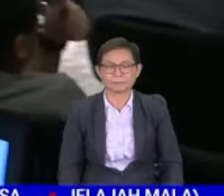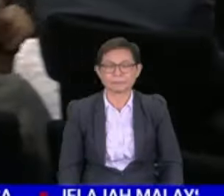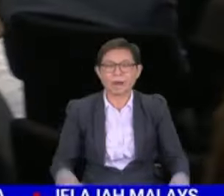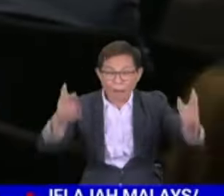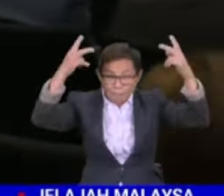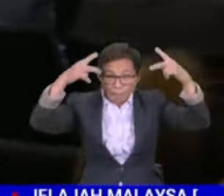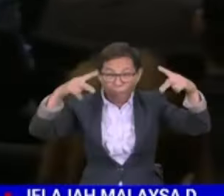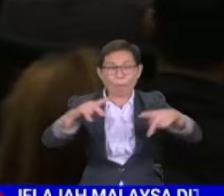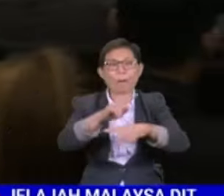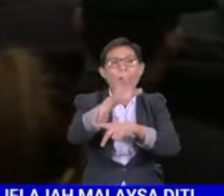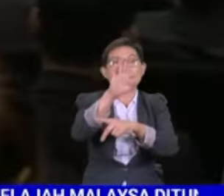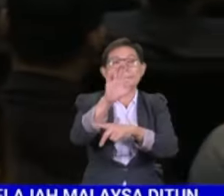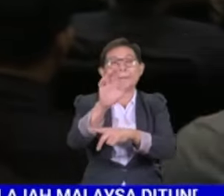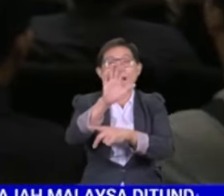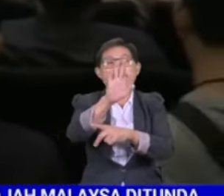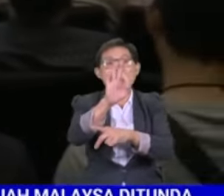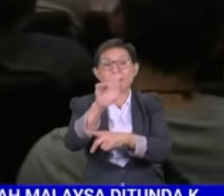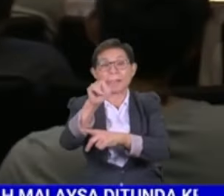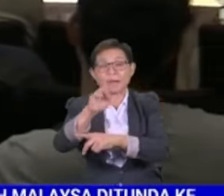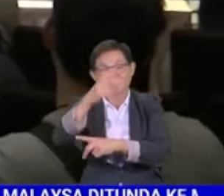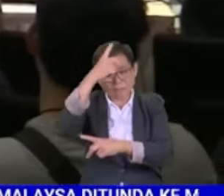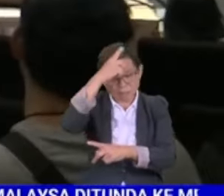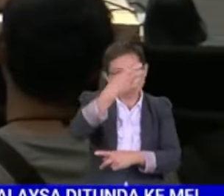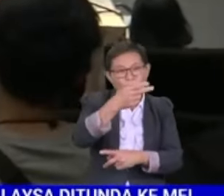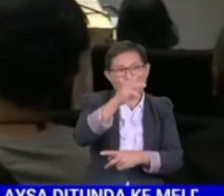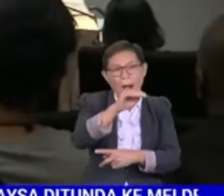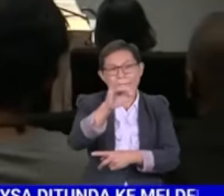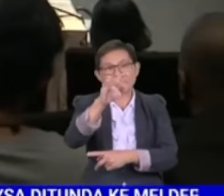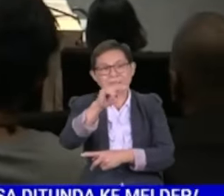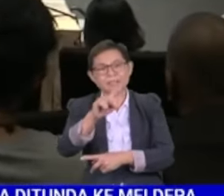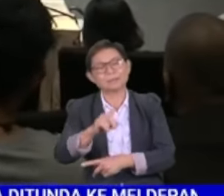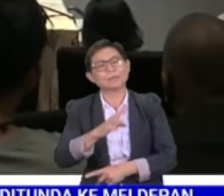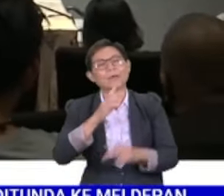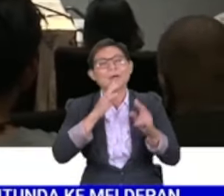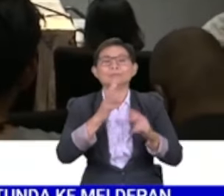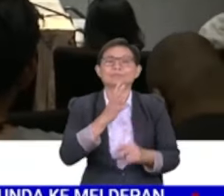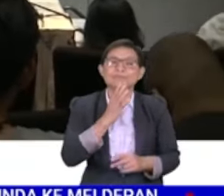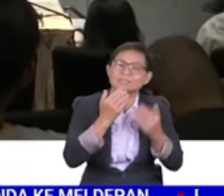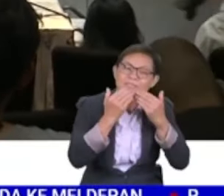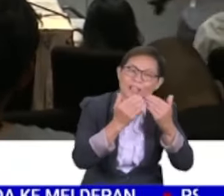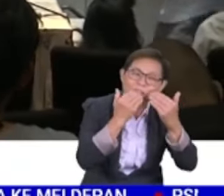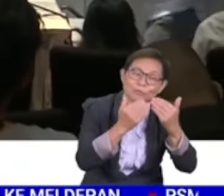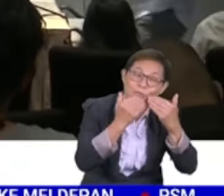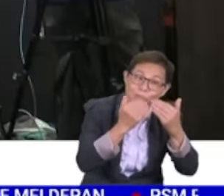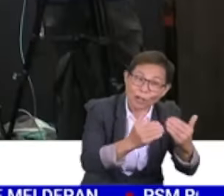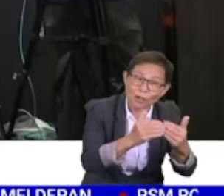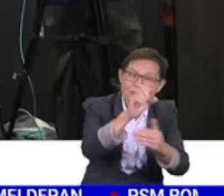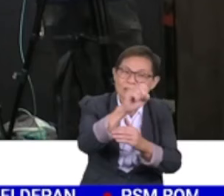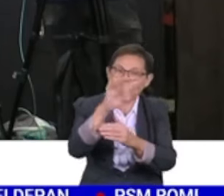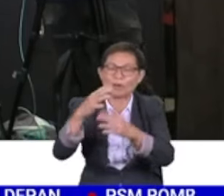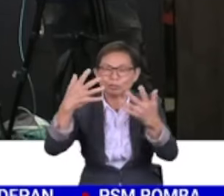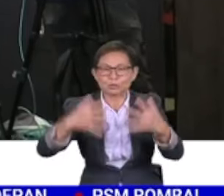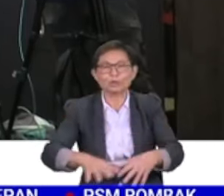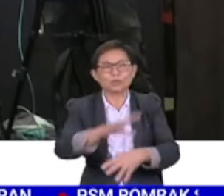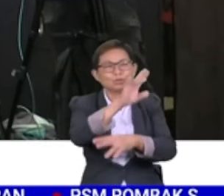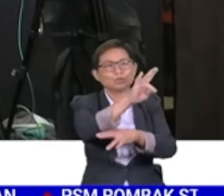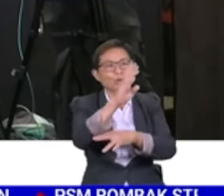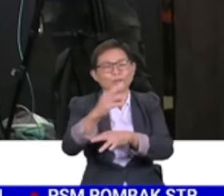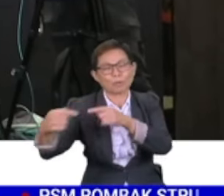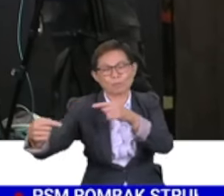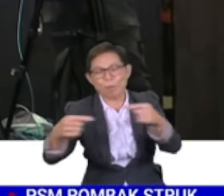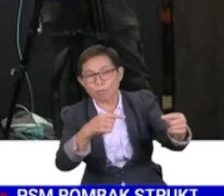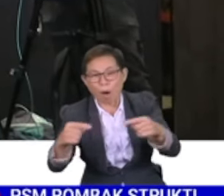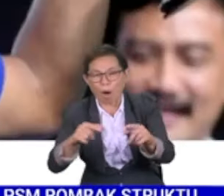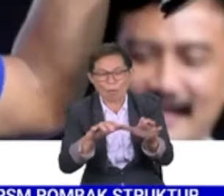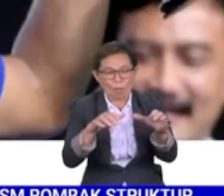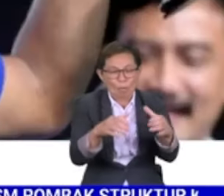Sementara itu, Presiden Persatuan Bola Sepak Malaysia FAM, Dato' Hamidin Mohd Amin merakamkan penghargaan kepada Safi yang telah membuat 76 penampilan